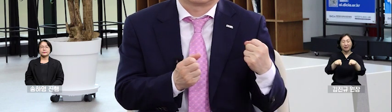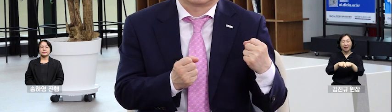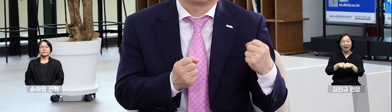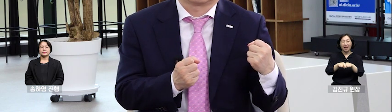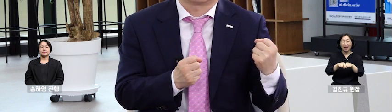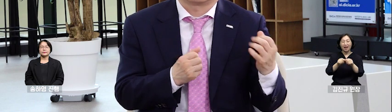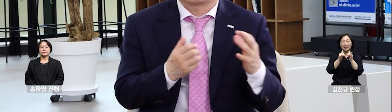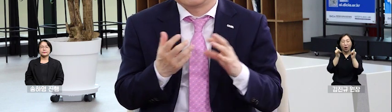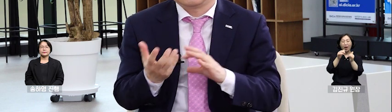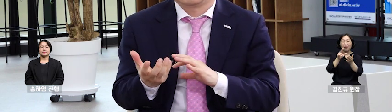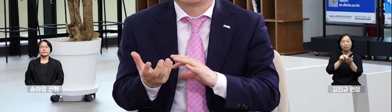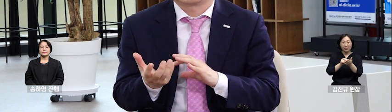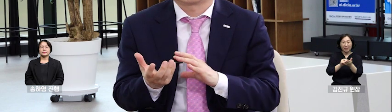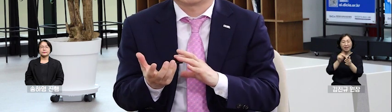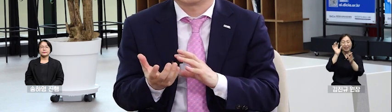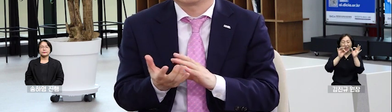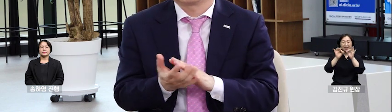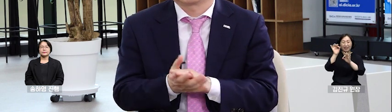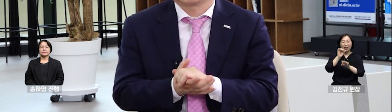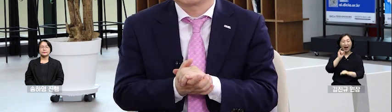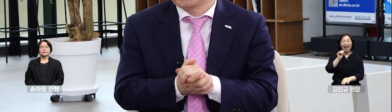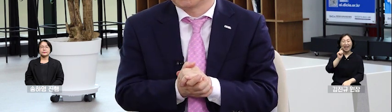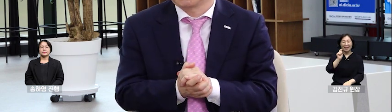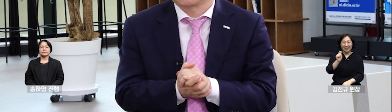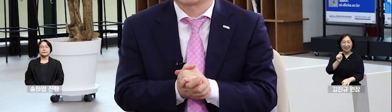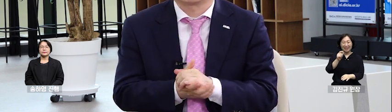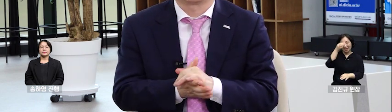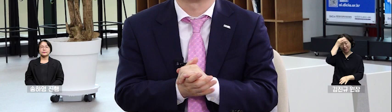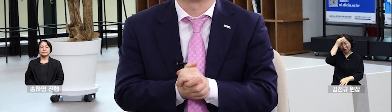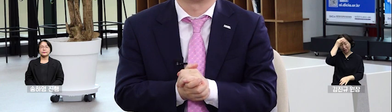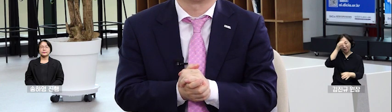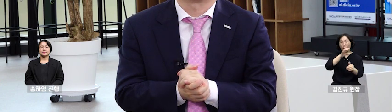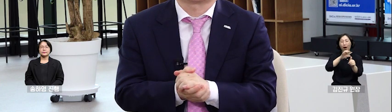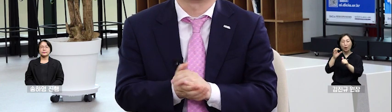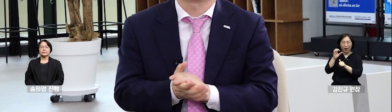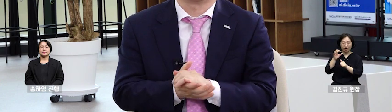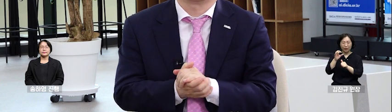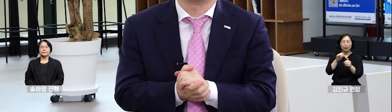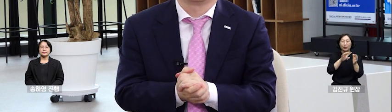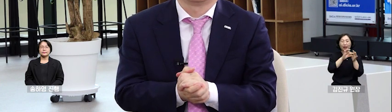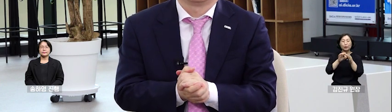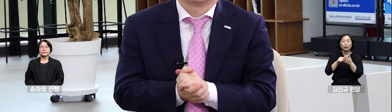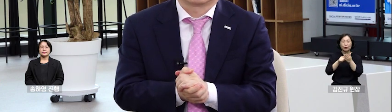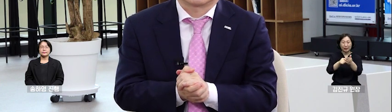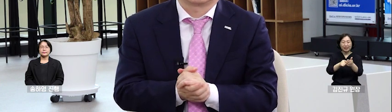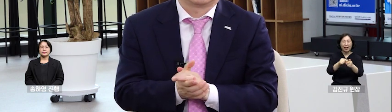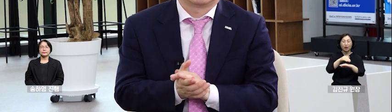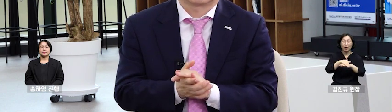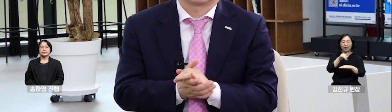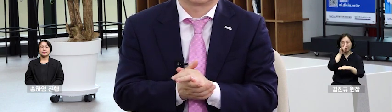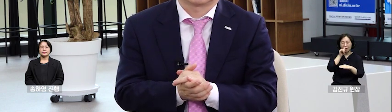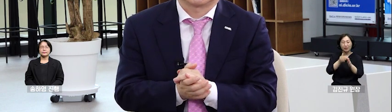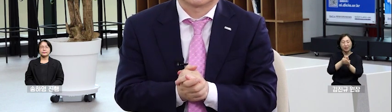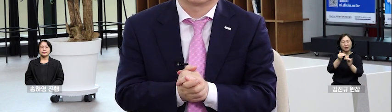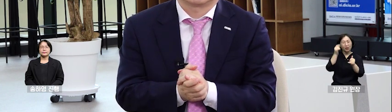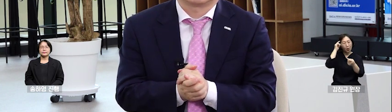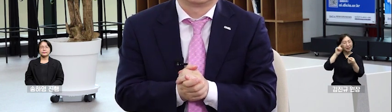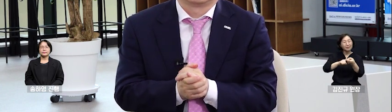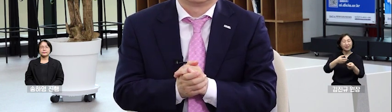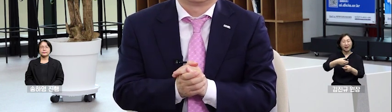사회문제를 발굴해서 ict 기술을 활용하는 것도 지속적으로 추진 할 예정이거든요 많은 시민들이 이 관심을 가져주셨으면